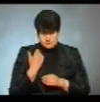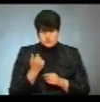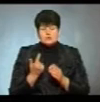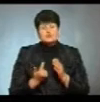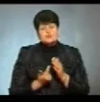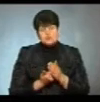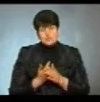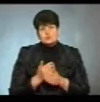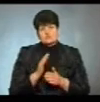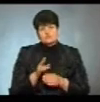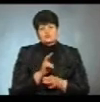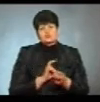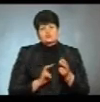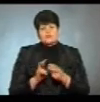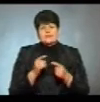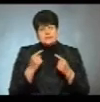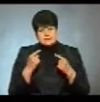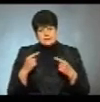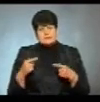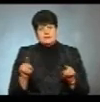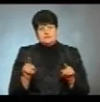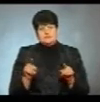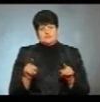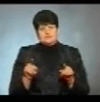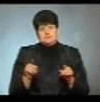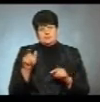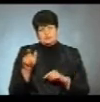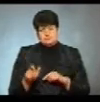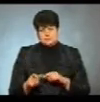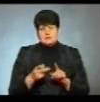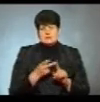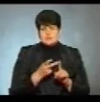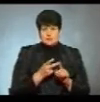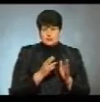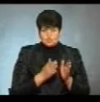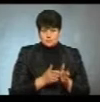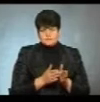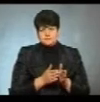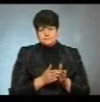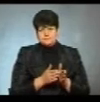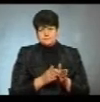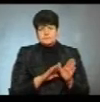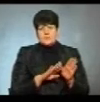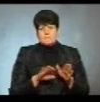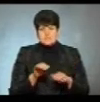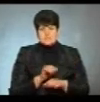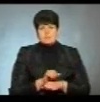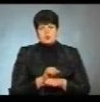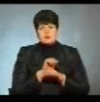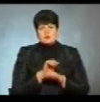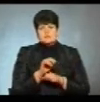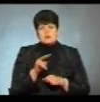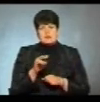знову ж таки будуть шукати іншу політичну силу. Яка... Це другий аспект після протестного